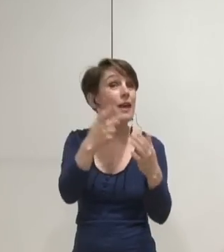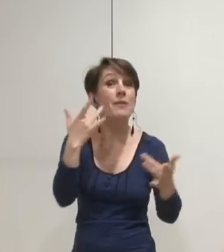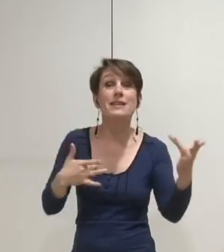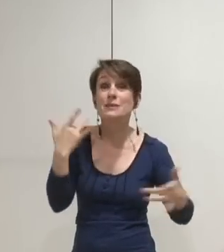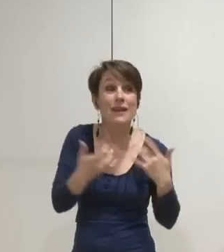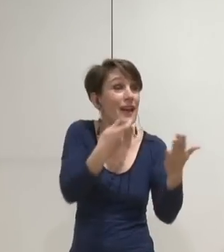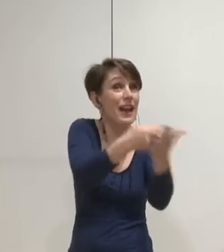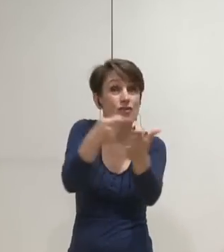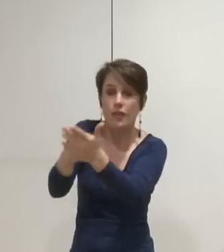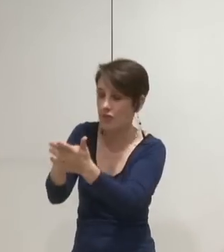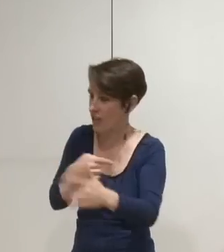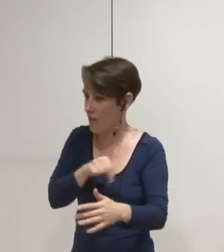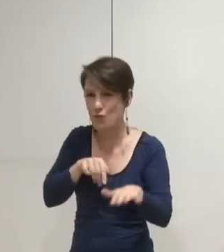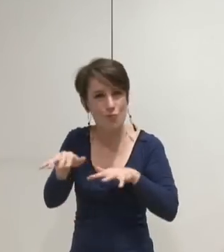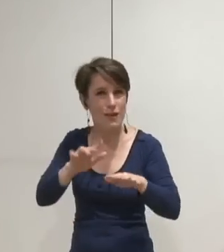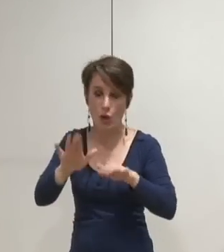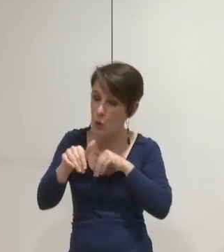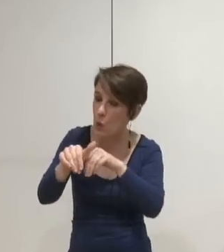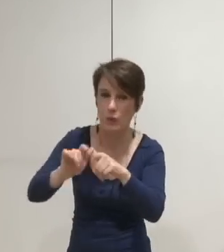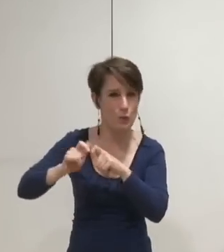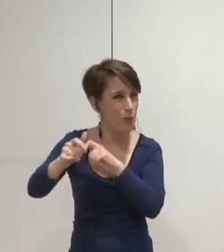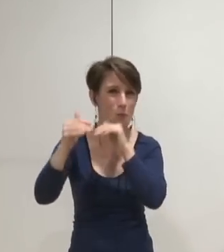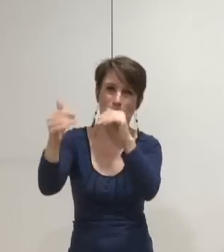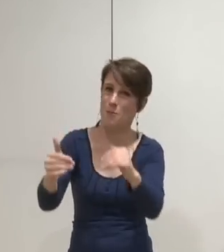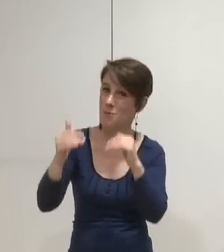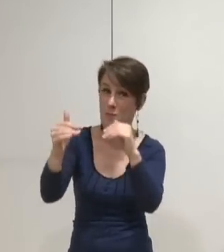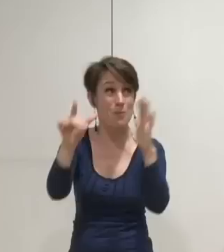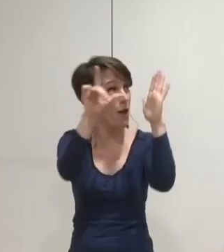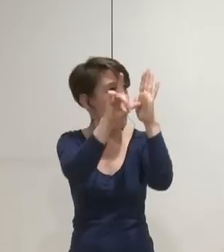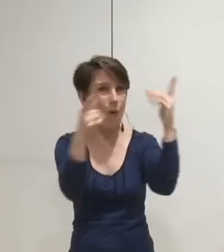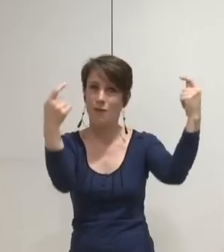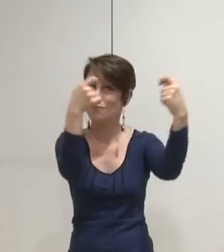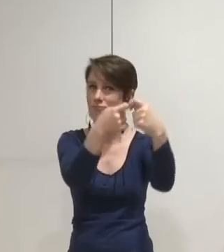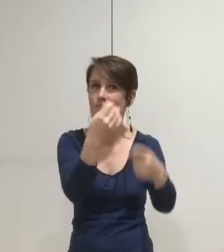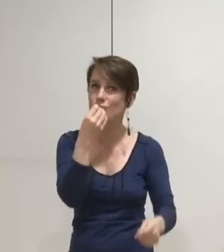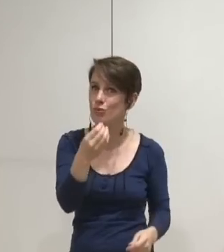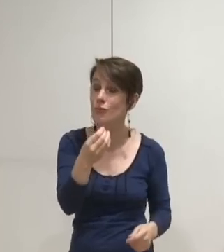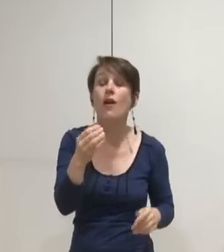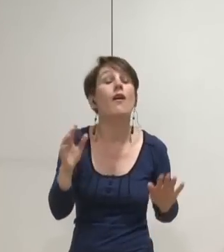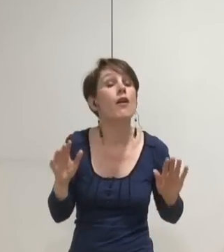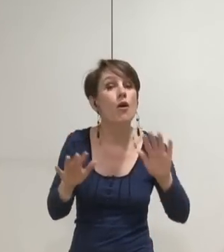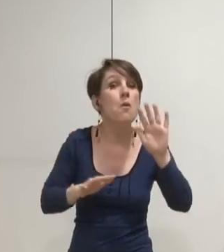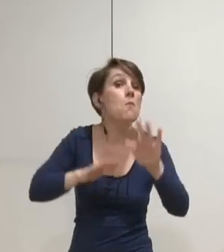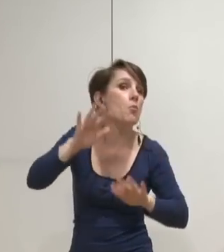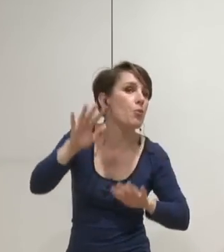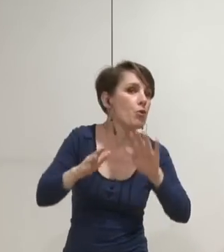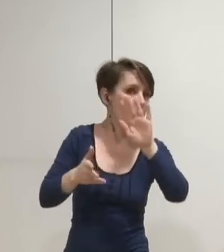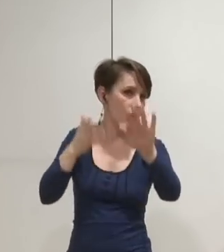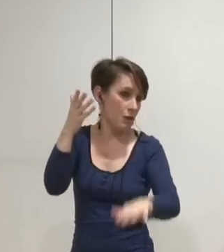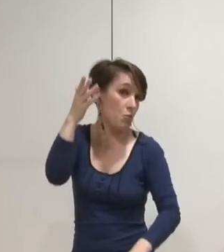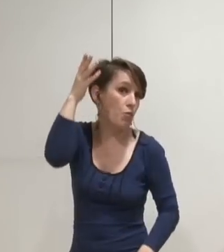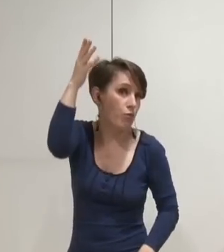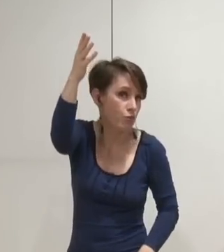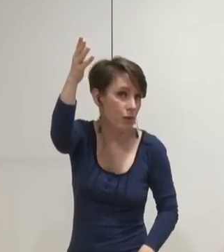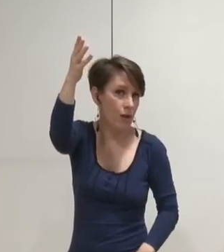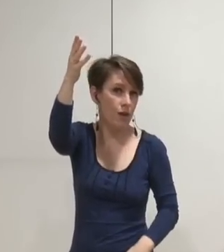passons donc dans le cadre de la loi il se pourrait que à l'avenir peut-être que certains prestataires